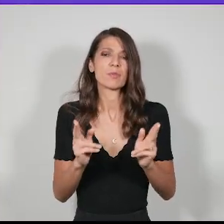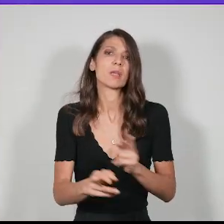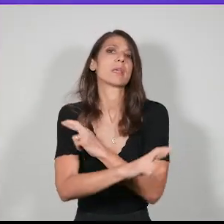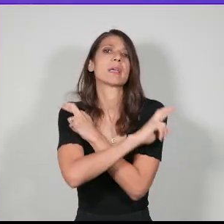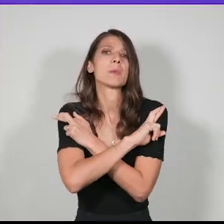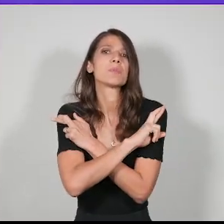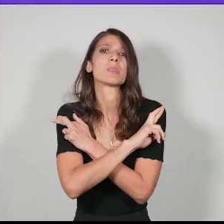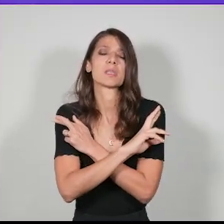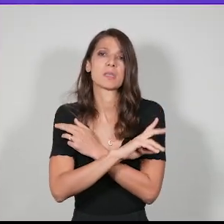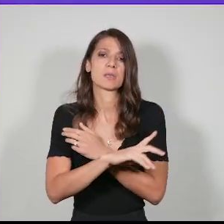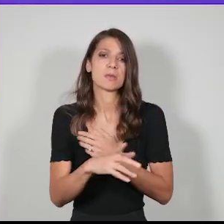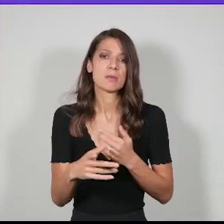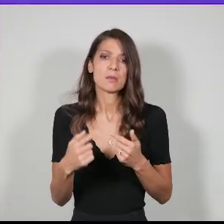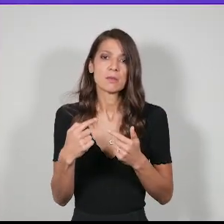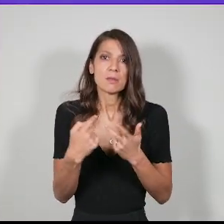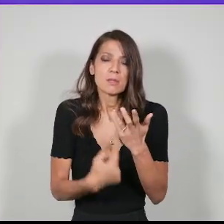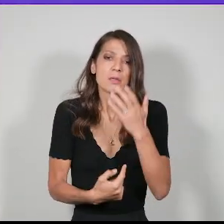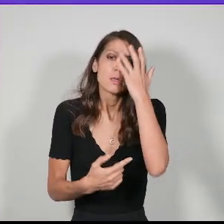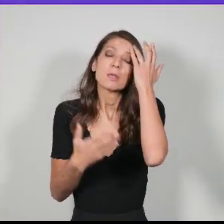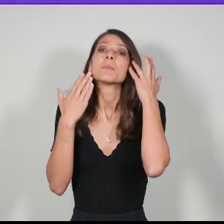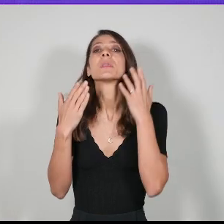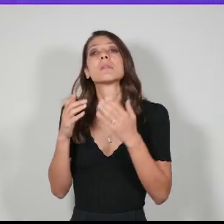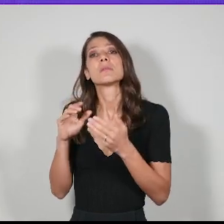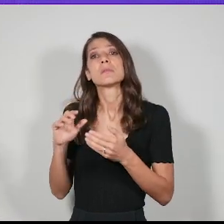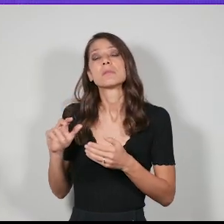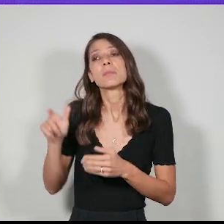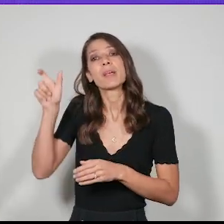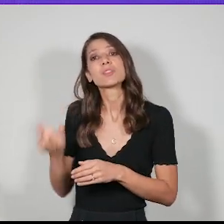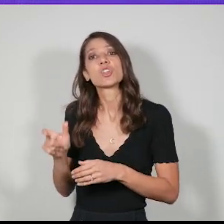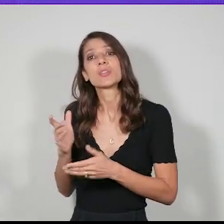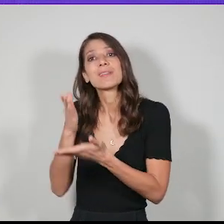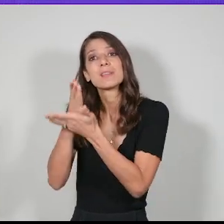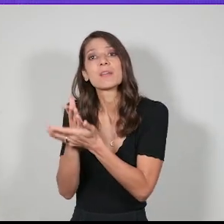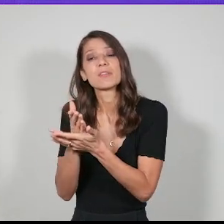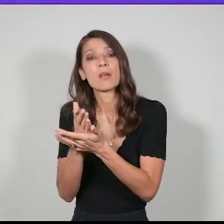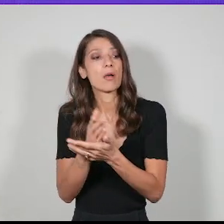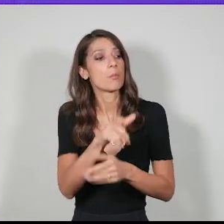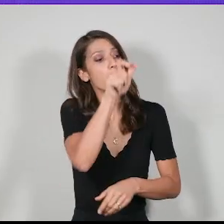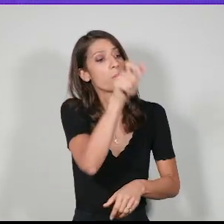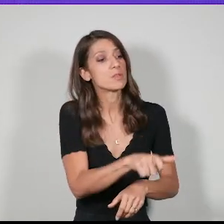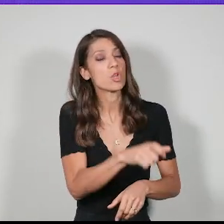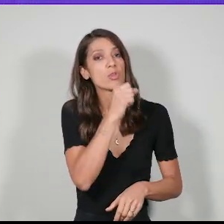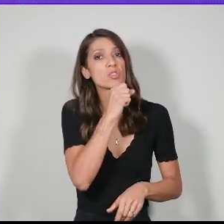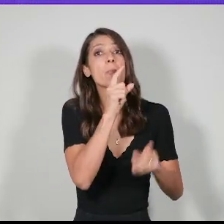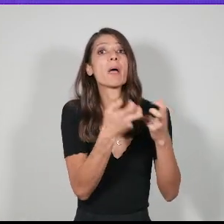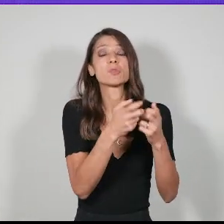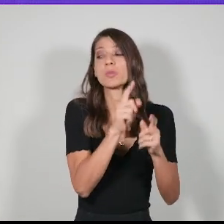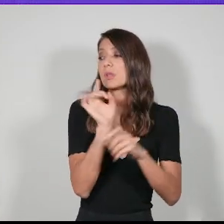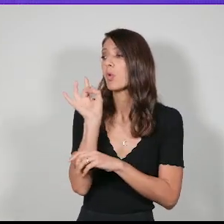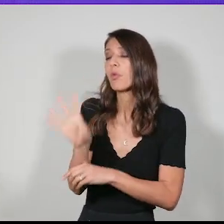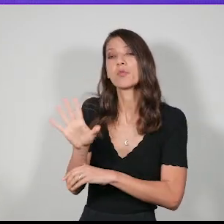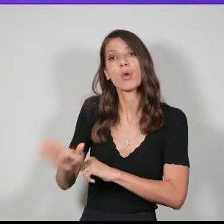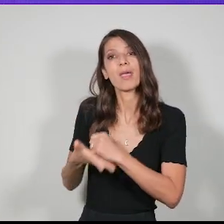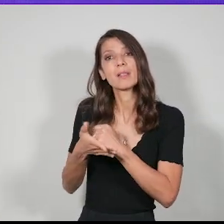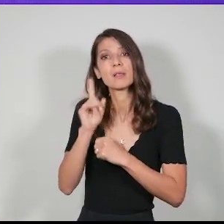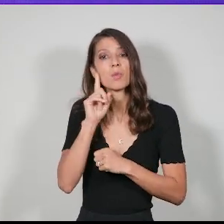faire quand un tiers professionnel intervient. C'est-à-dire que le refus là, de l'aide, il est peut-être parce qu'on n'a pas envie de laisser